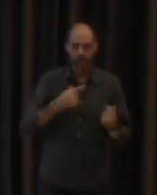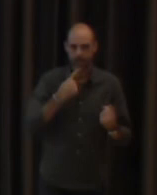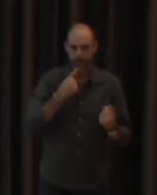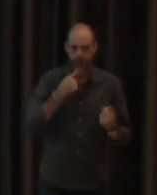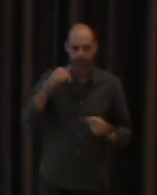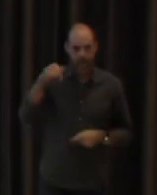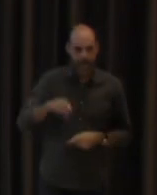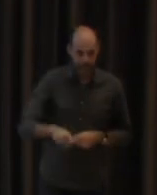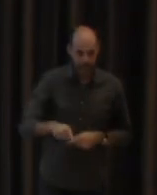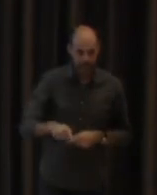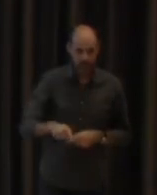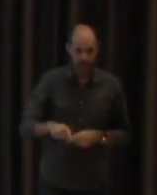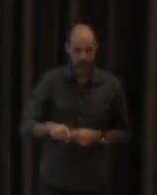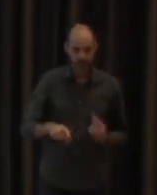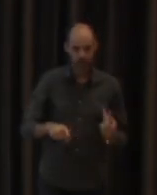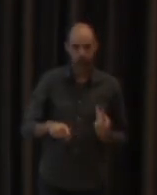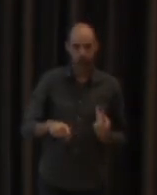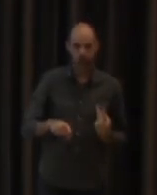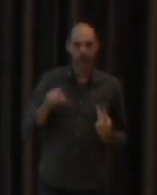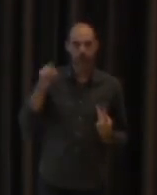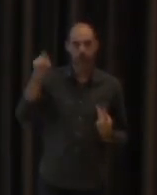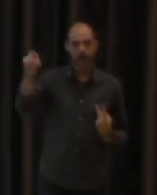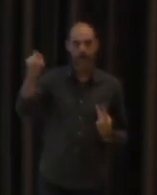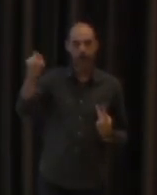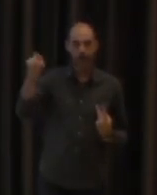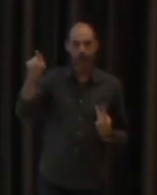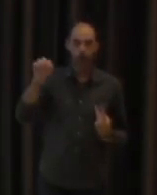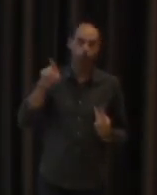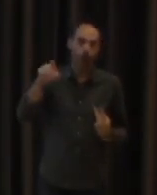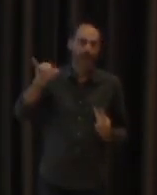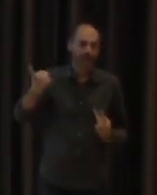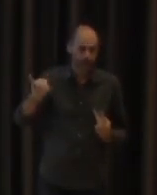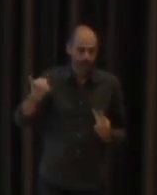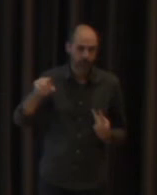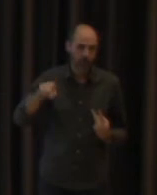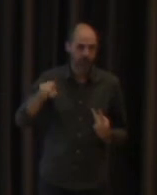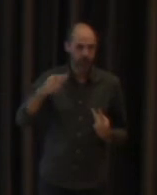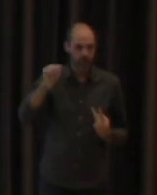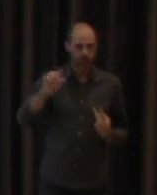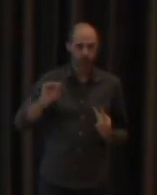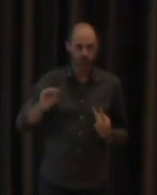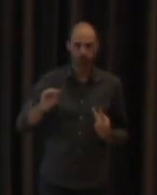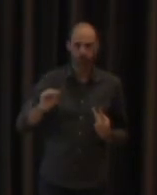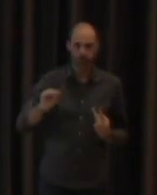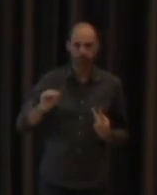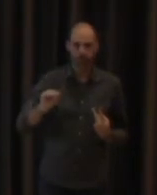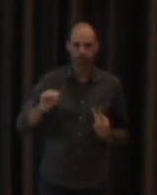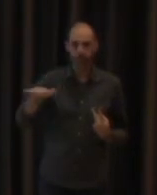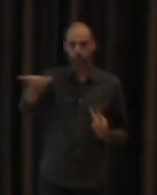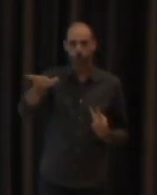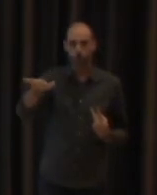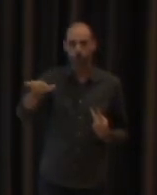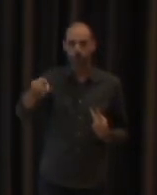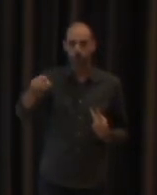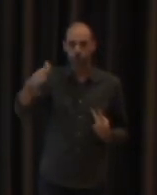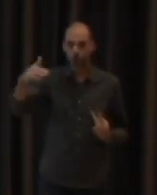el lloc de l'emissor i el receptor, i allà, o allí, segons els parlars, que és el lloc que no és ni de